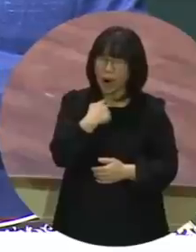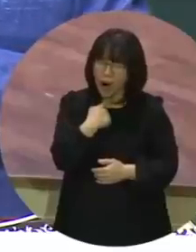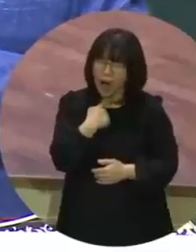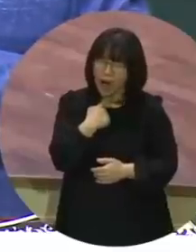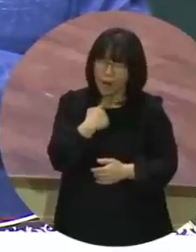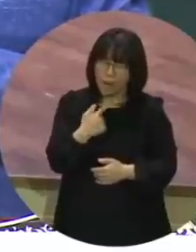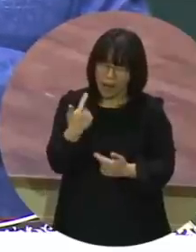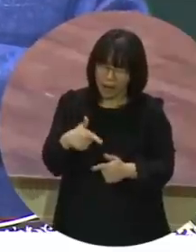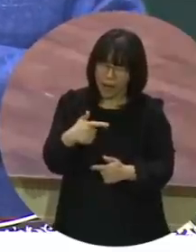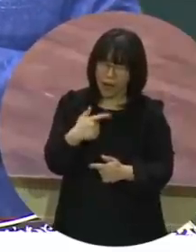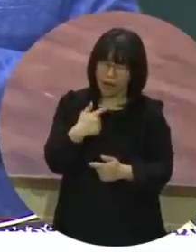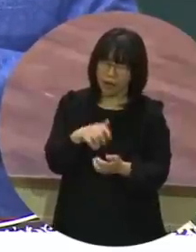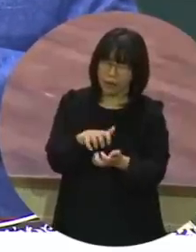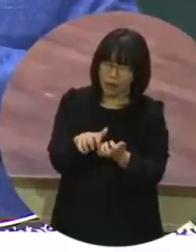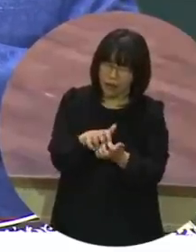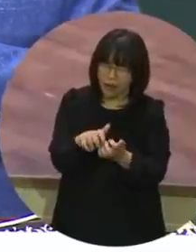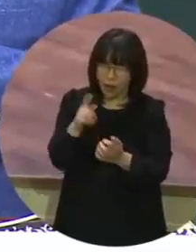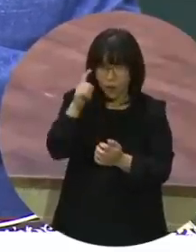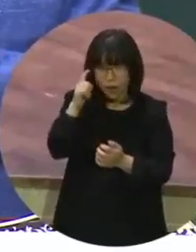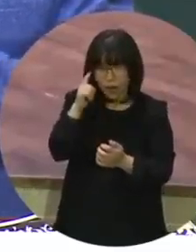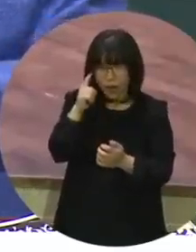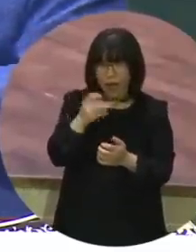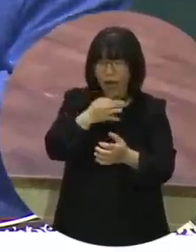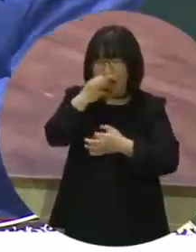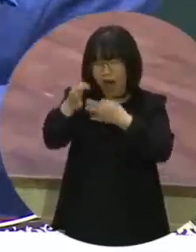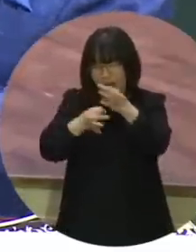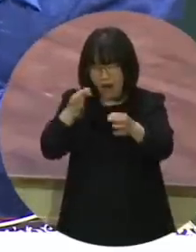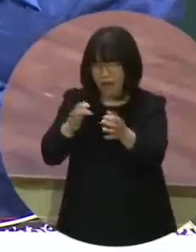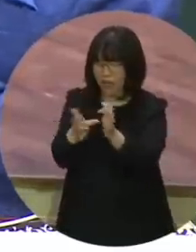늘 하도 부러치져가지고 쥐야.